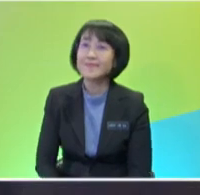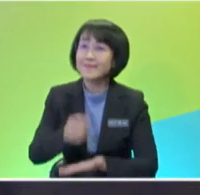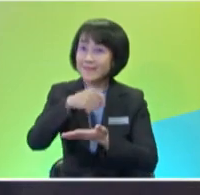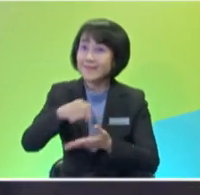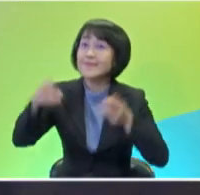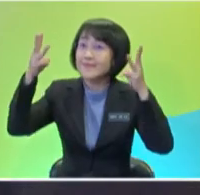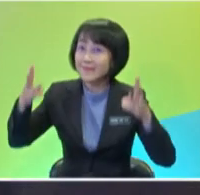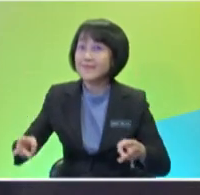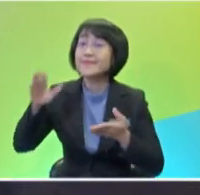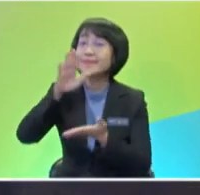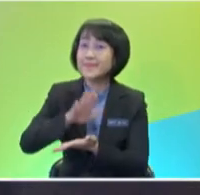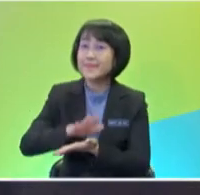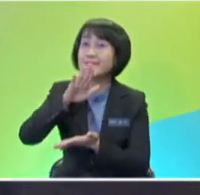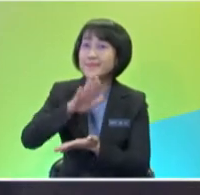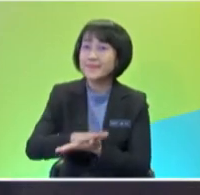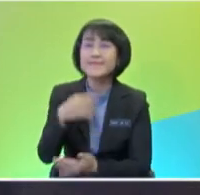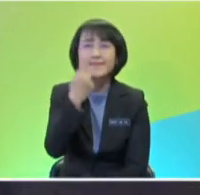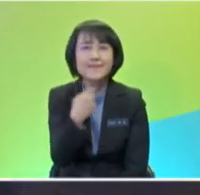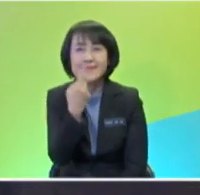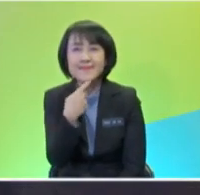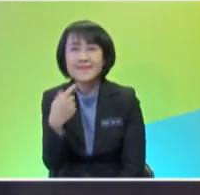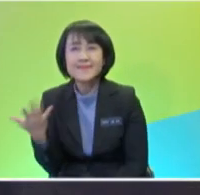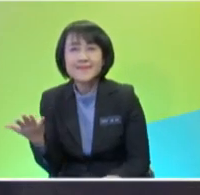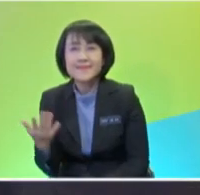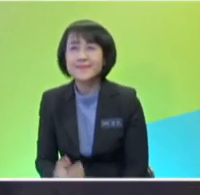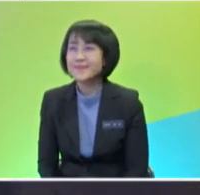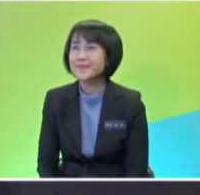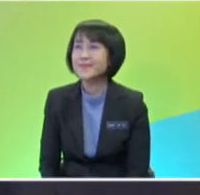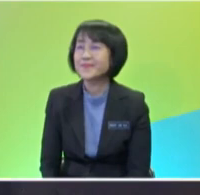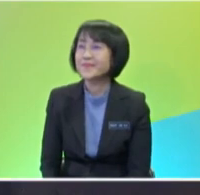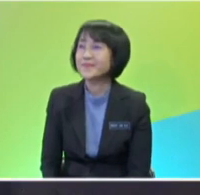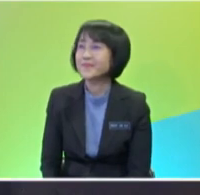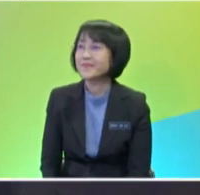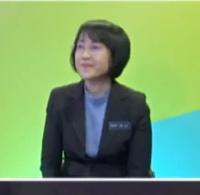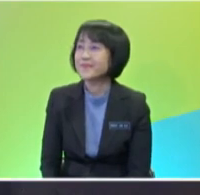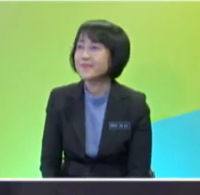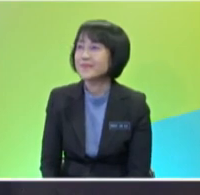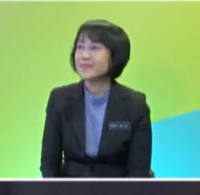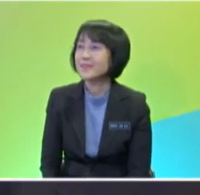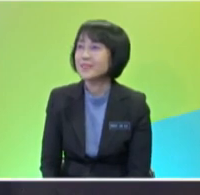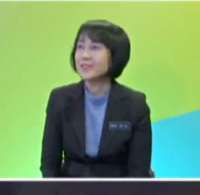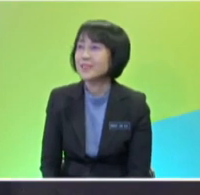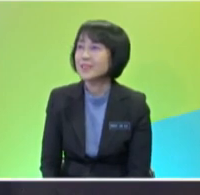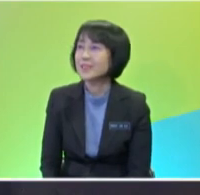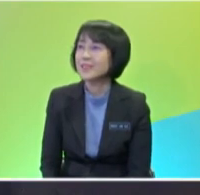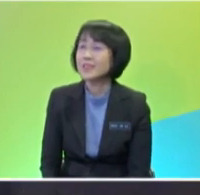yang kedua Siapa pula yang kedua kita nak letak letak